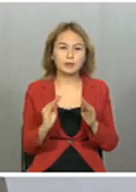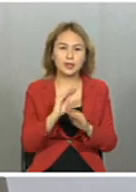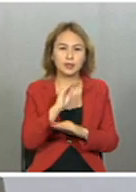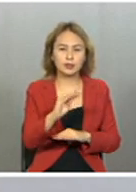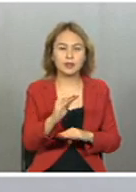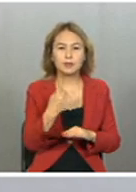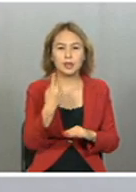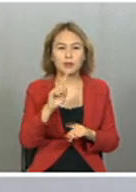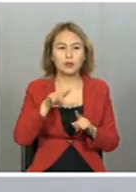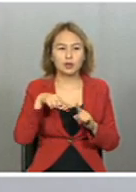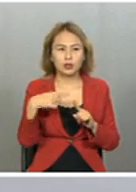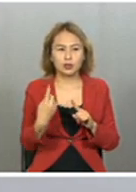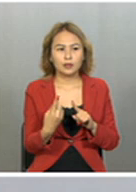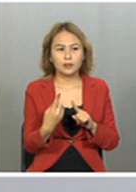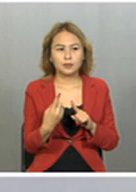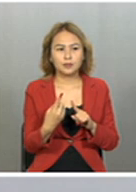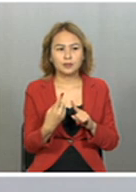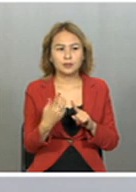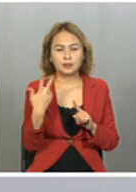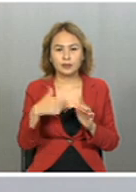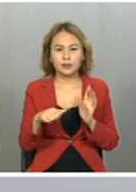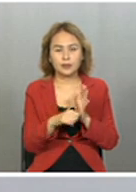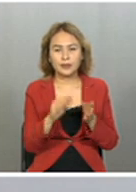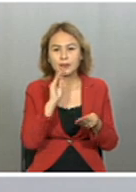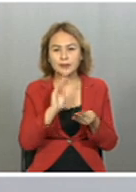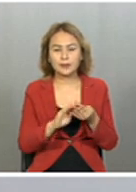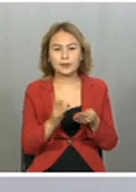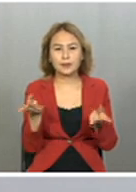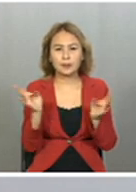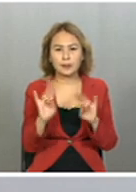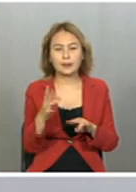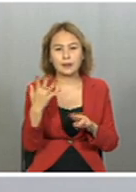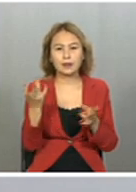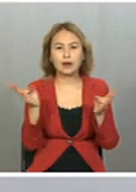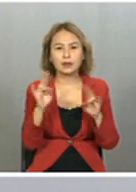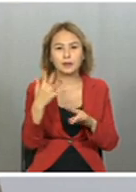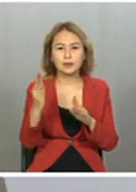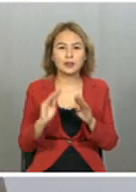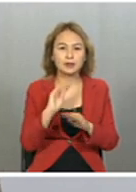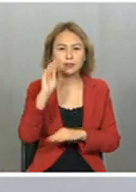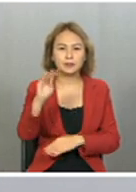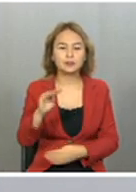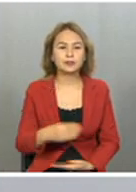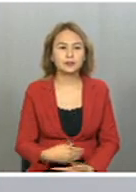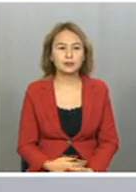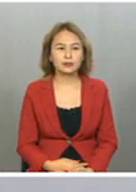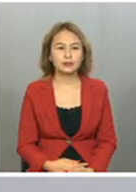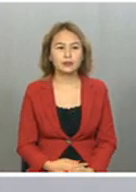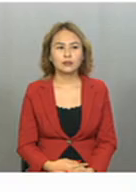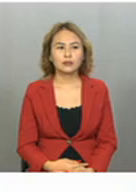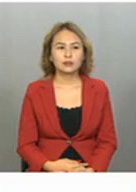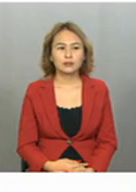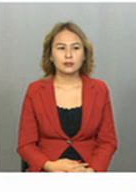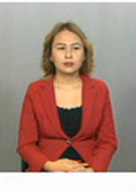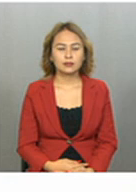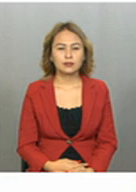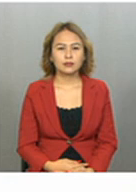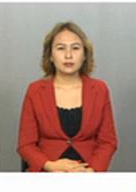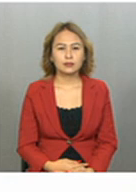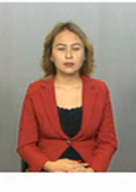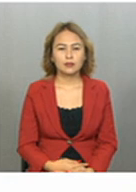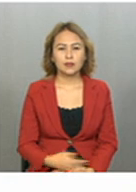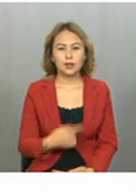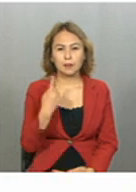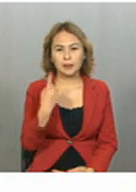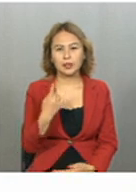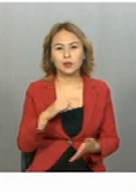бүтін. Бөліміндегі 36 өзгермейді, ал қалдығы алмына барады. Яғни балар, 1-ді 36 көбейтсек